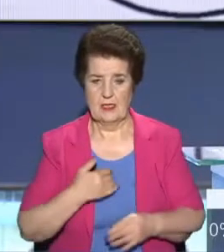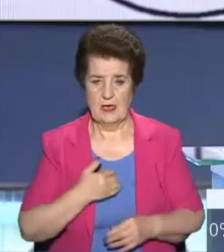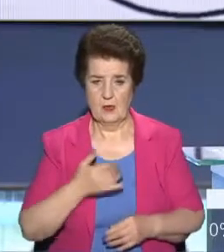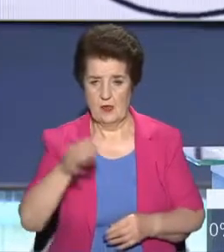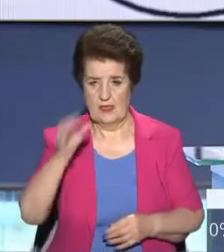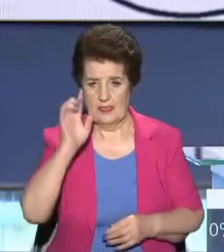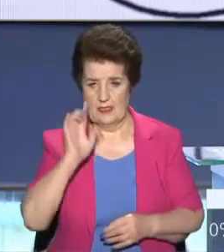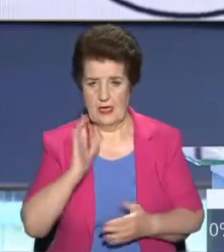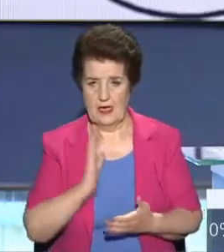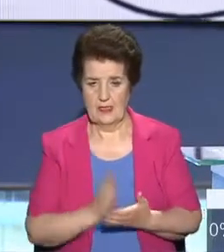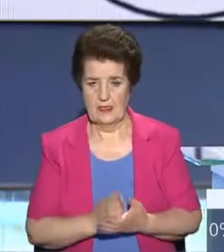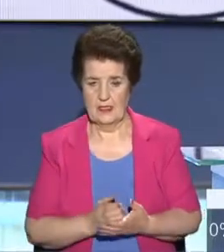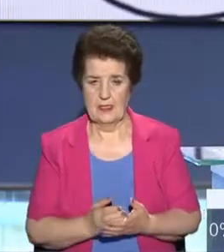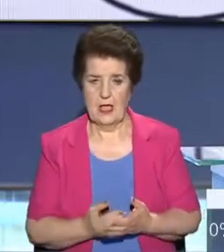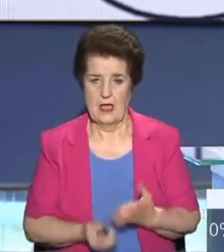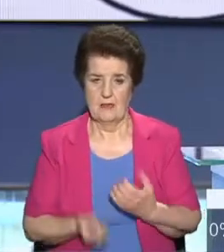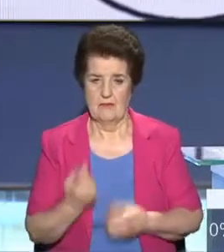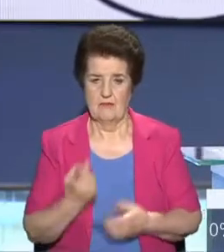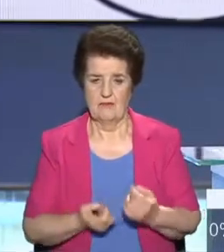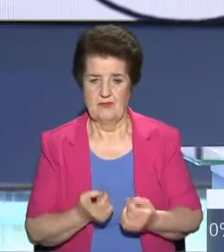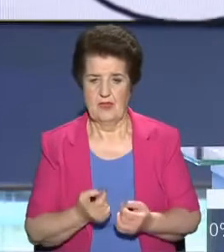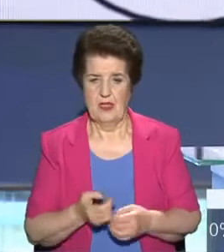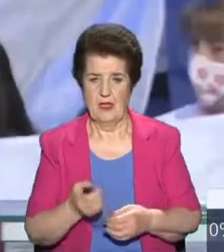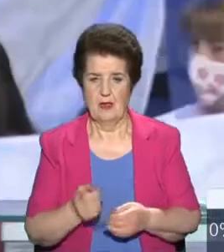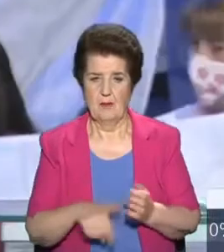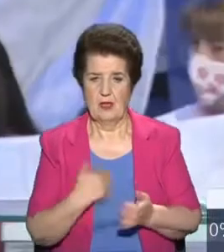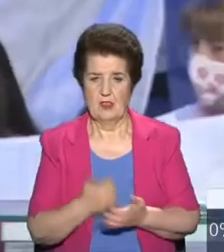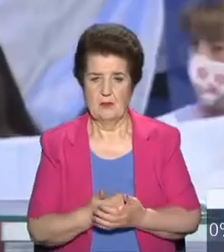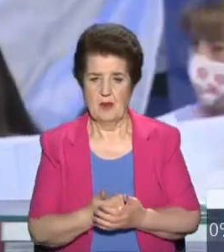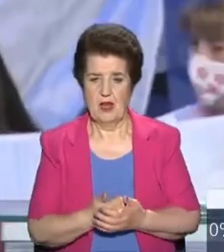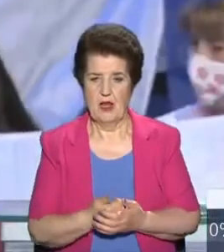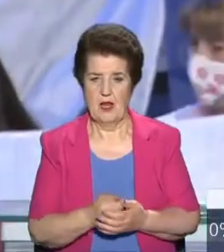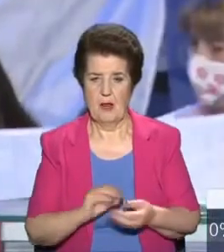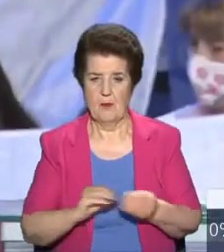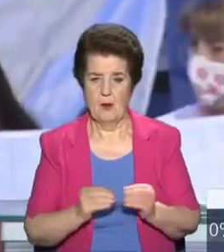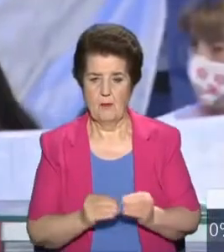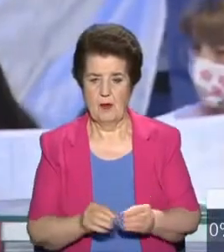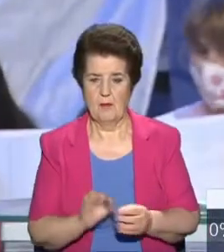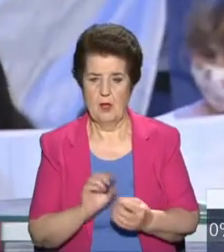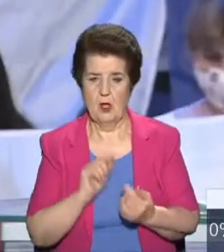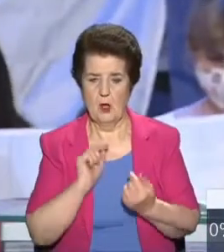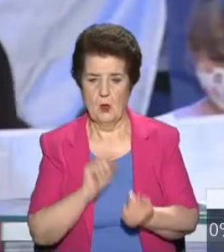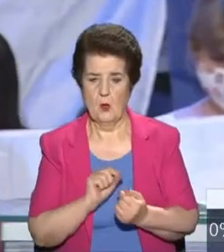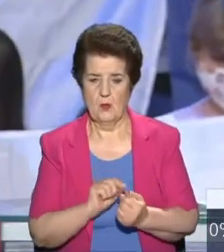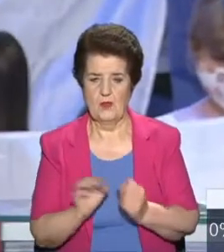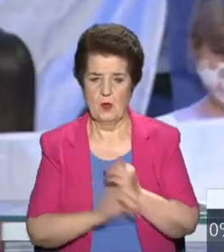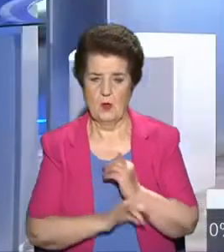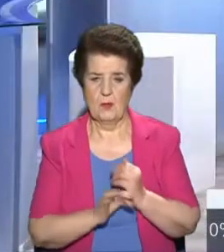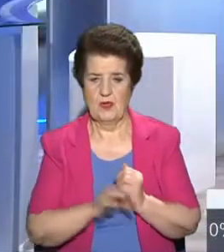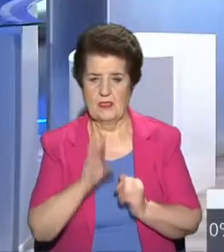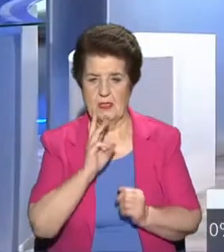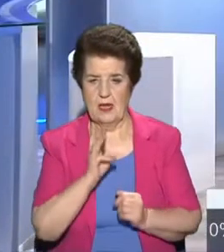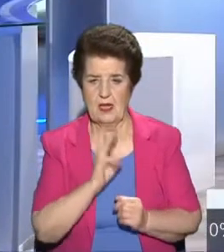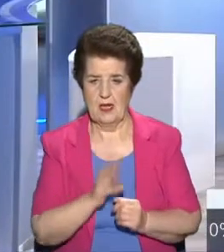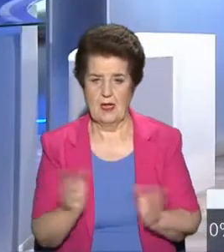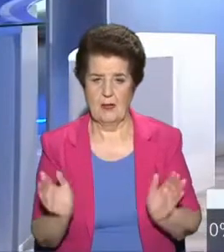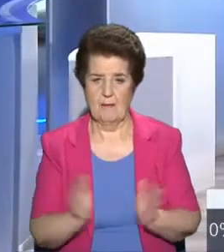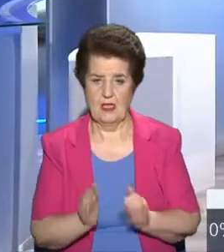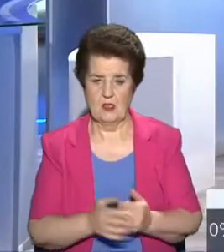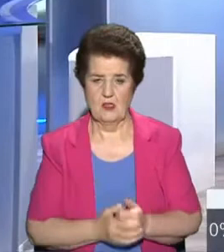scot în evidență principalele probleme cum ar fi lupta cu corupția salariile mici